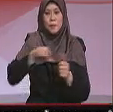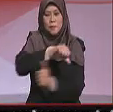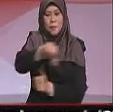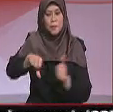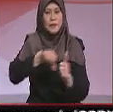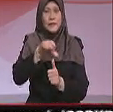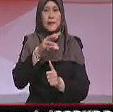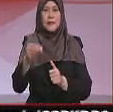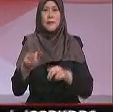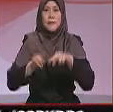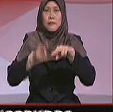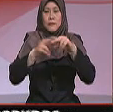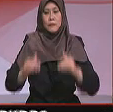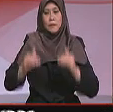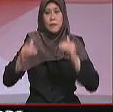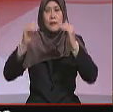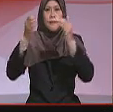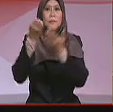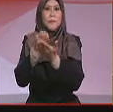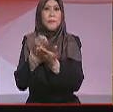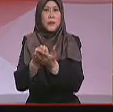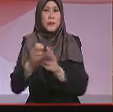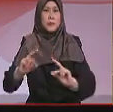sosial dan meningkatkan taraf ekonomi.